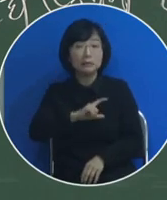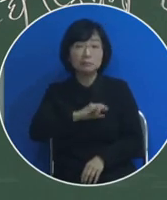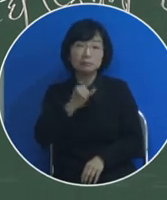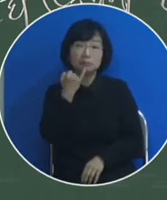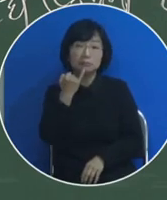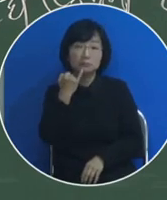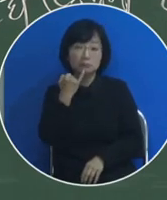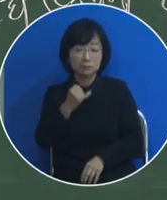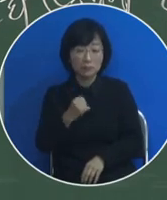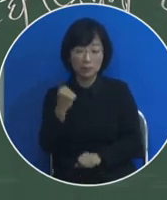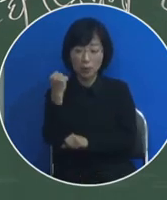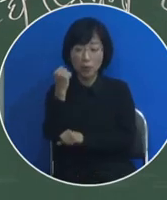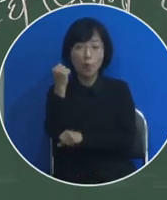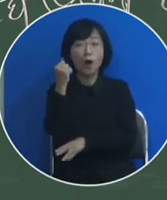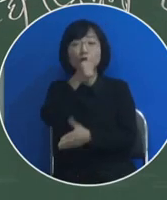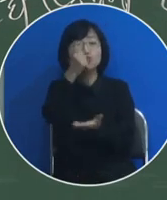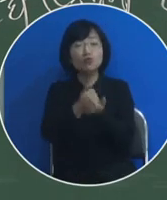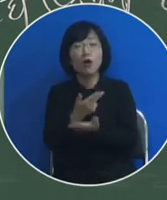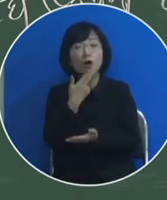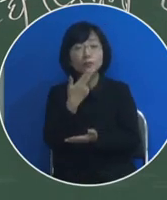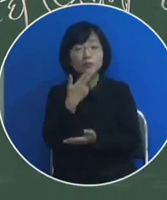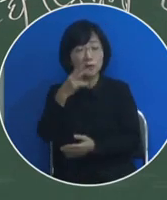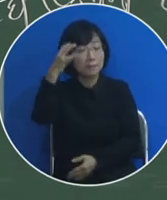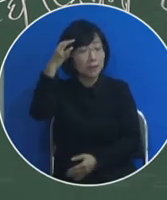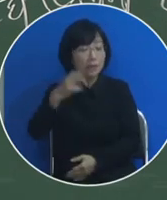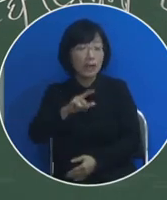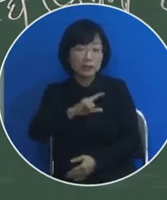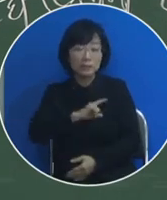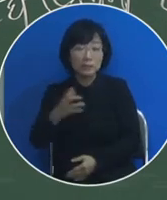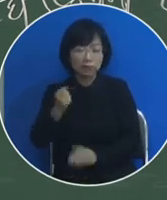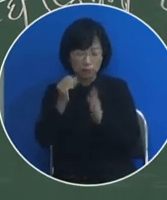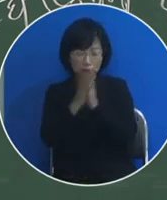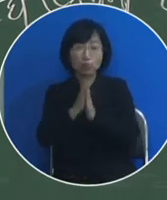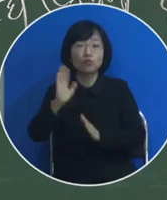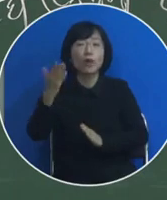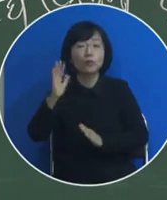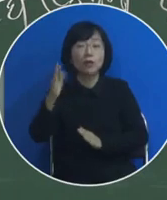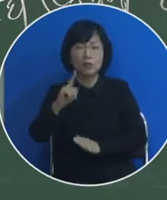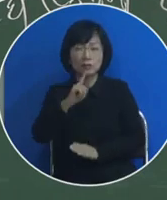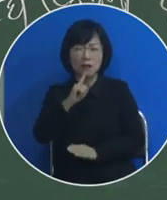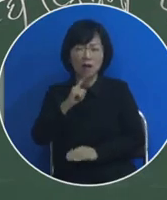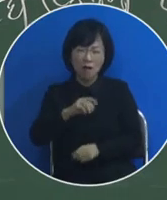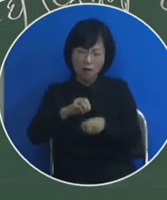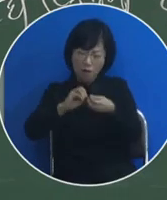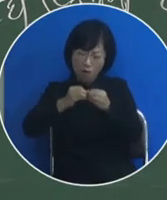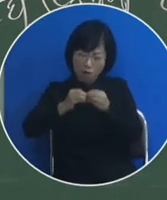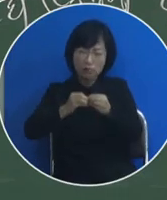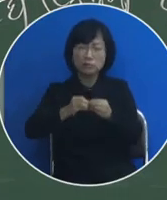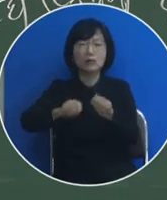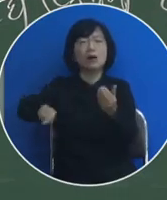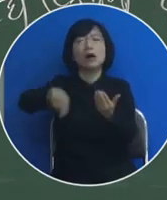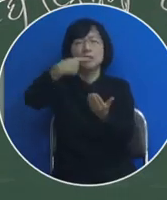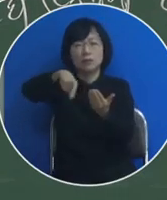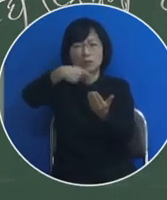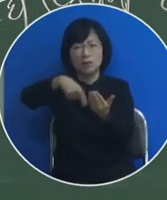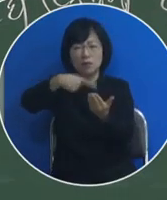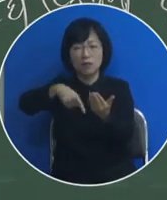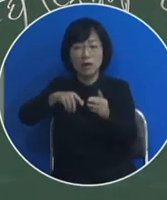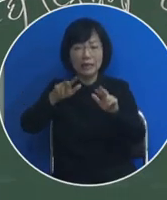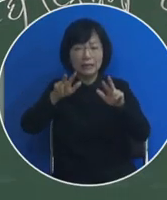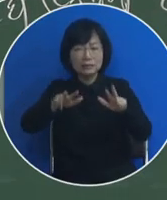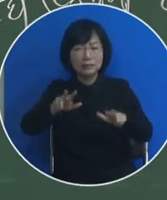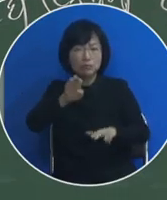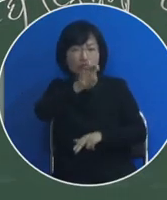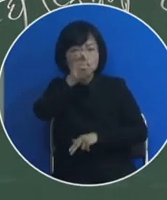원죄 없다니까. And they say that Mary has no original sin. 어떤 걸 억지를 씁니까? 그런 식으로 유럽 교회 다 변해버리잖아요. And in that way, they have